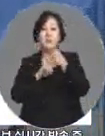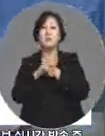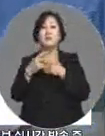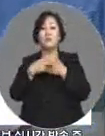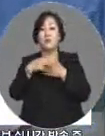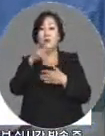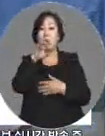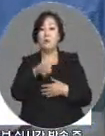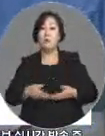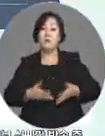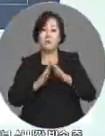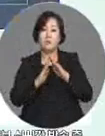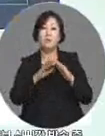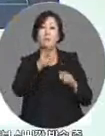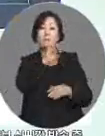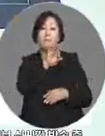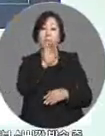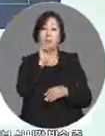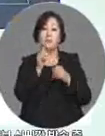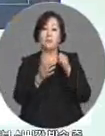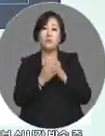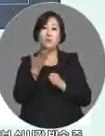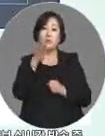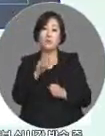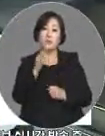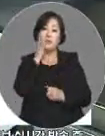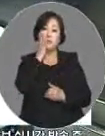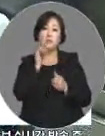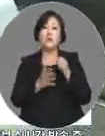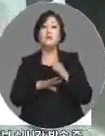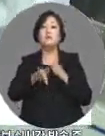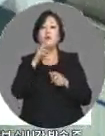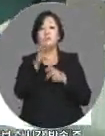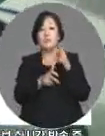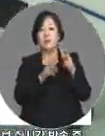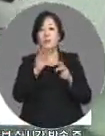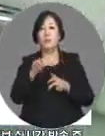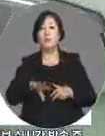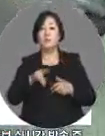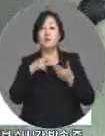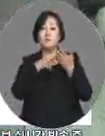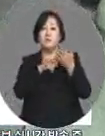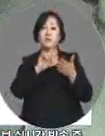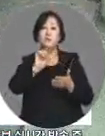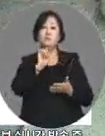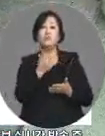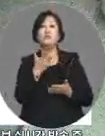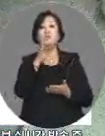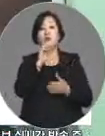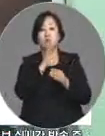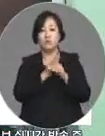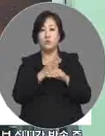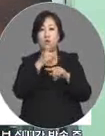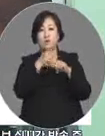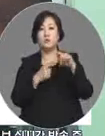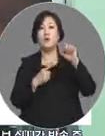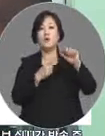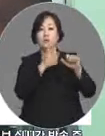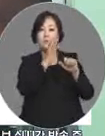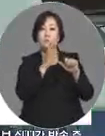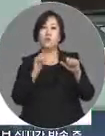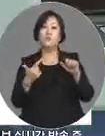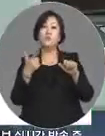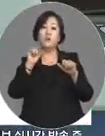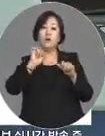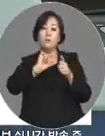설립이 유일합니다. 다만 이마저도 울산시가 첫해 사업비로 신청한 16억 원 가운데 절반도 안 되는